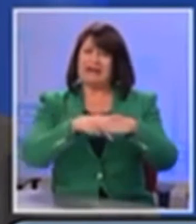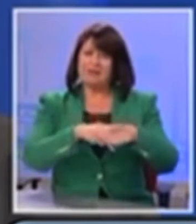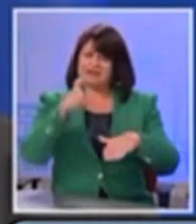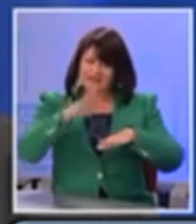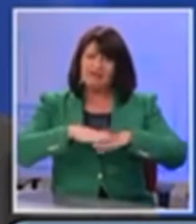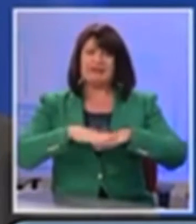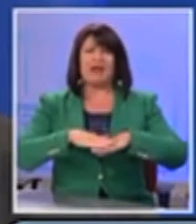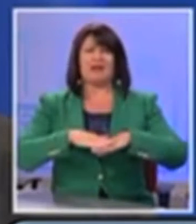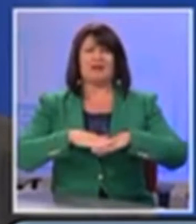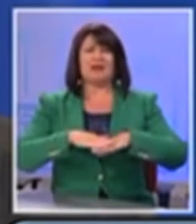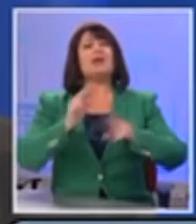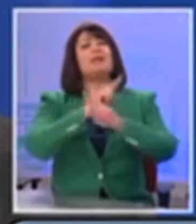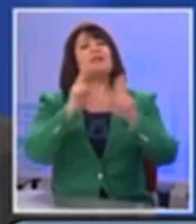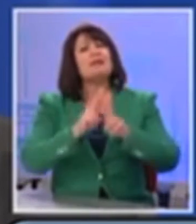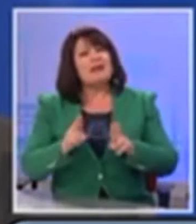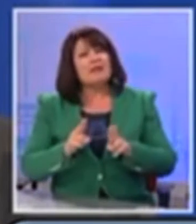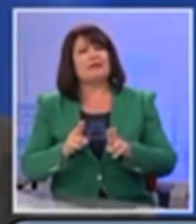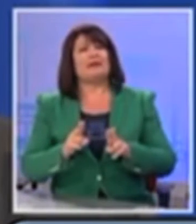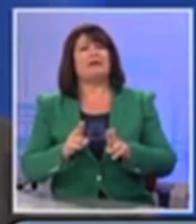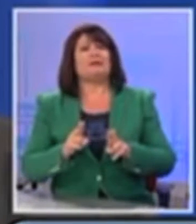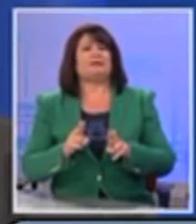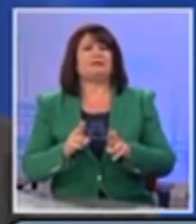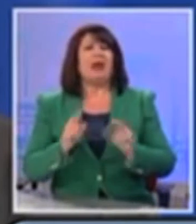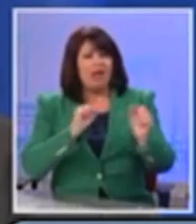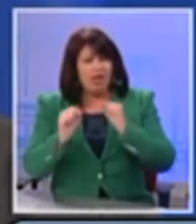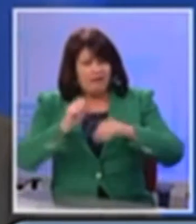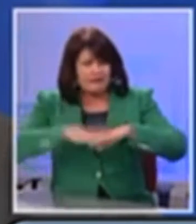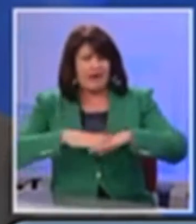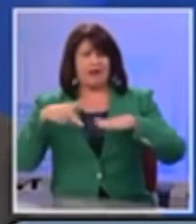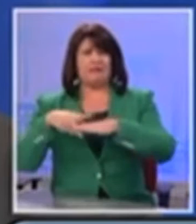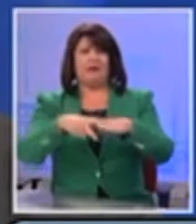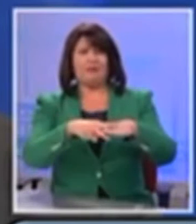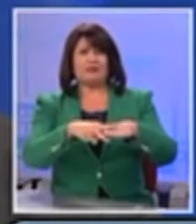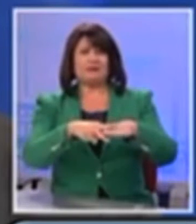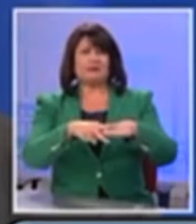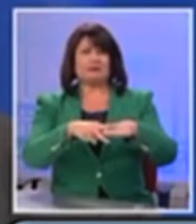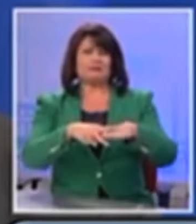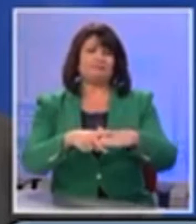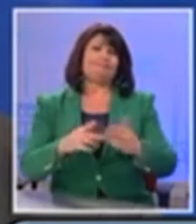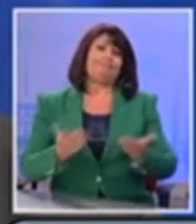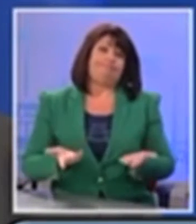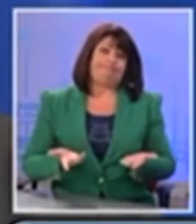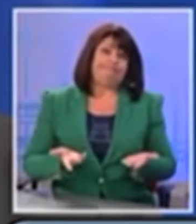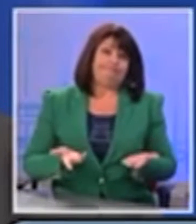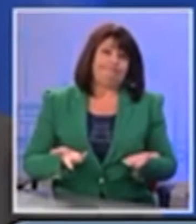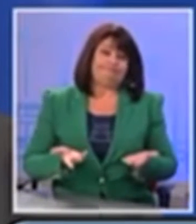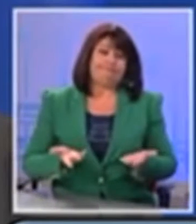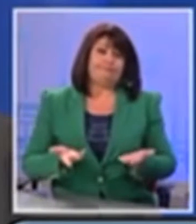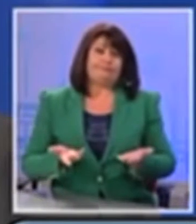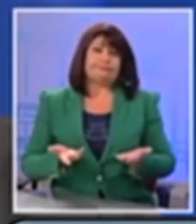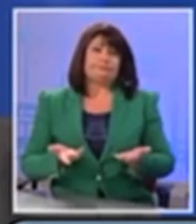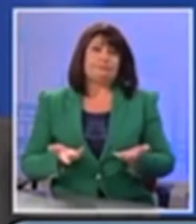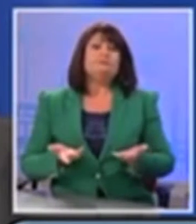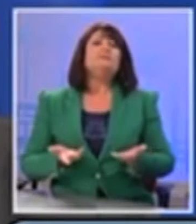internationale qui affecte l'ensemble de la planète et en particulier les économies les plus